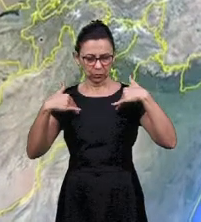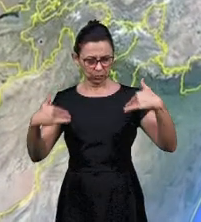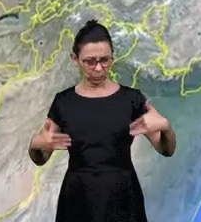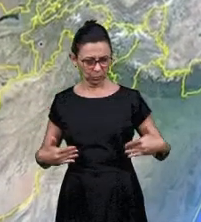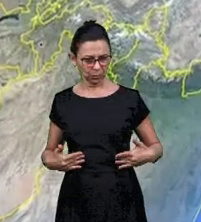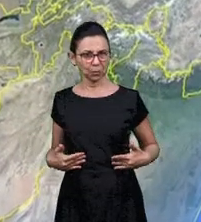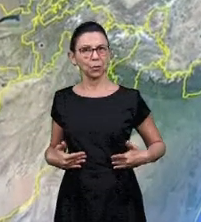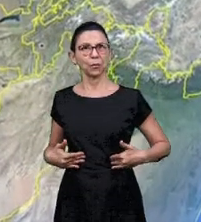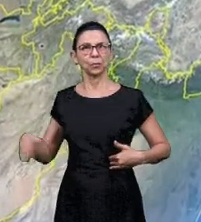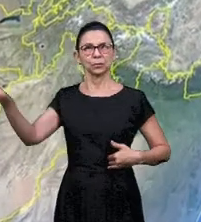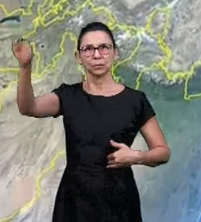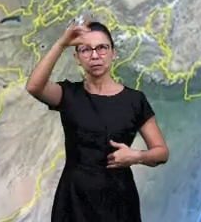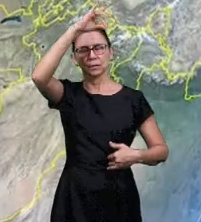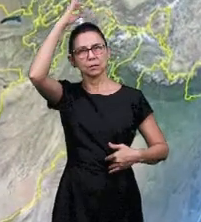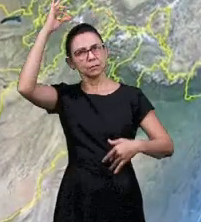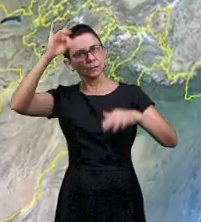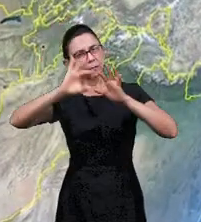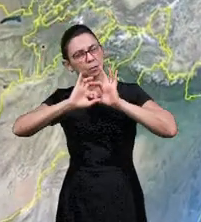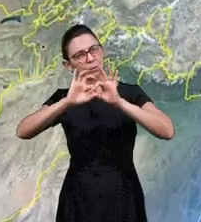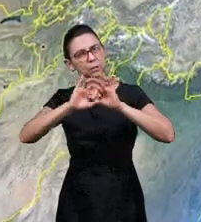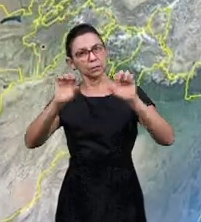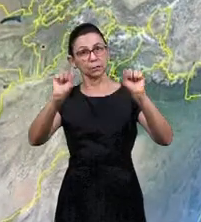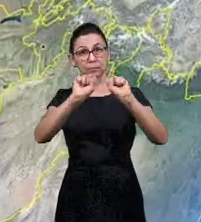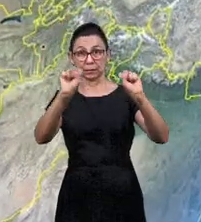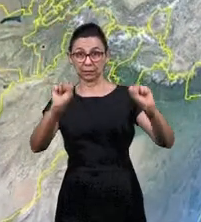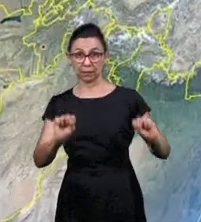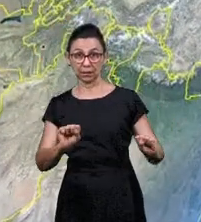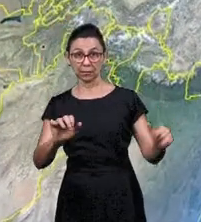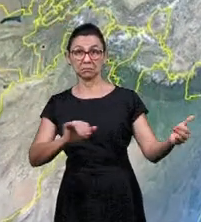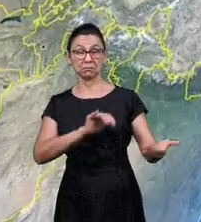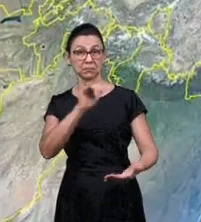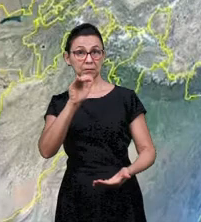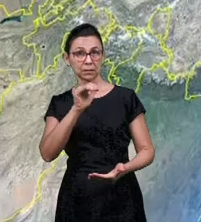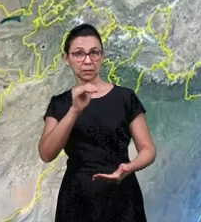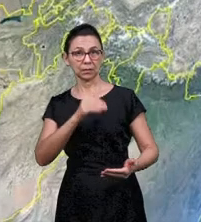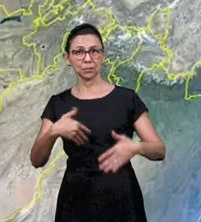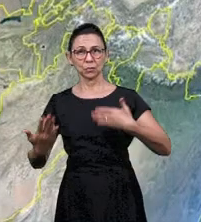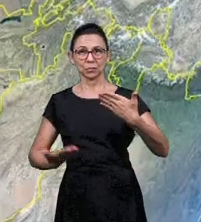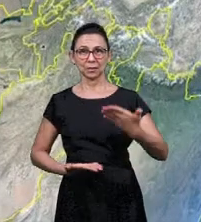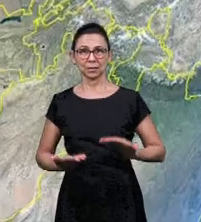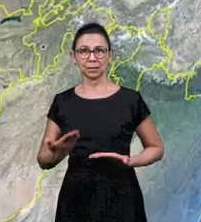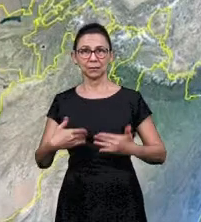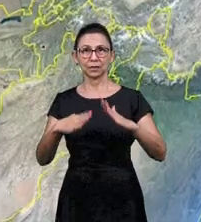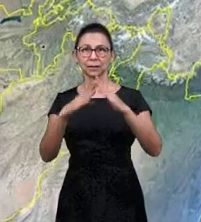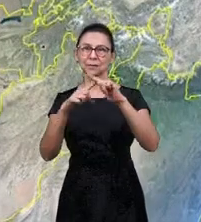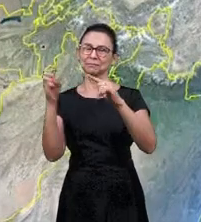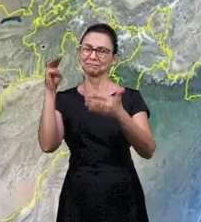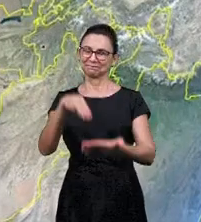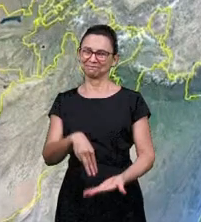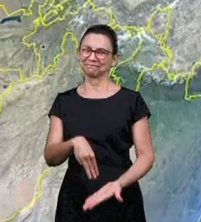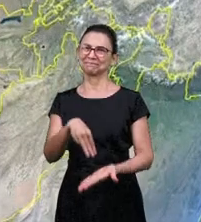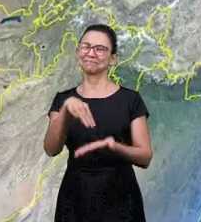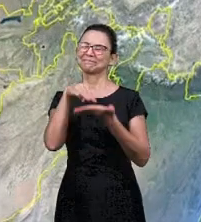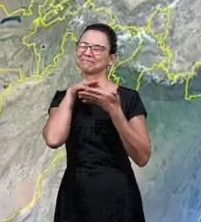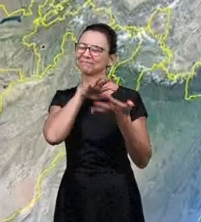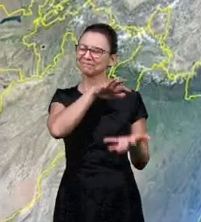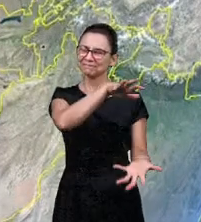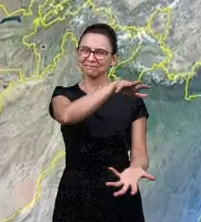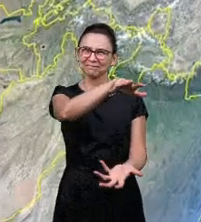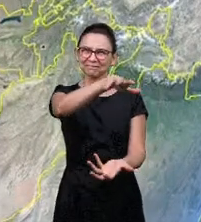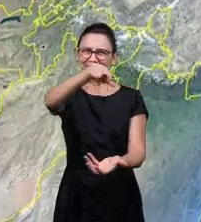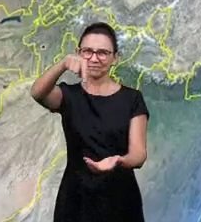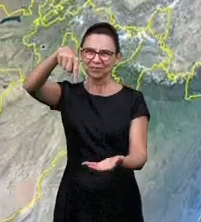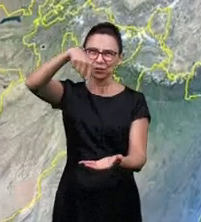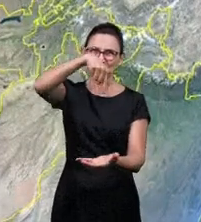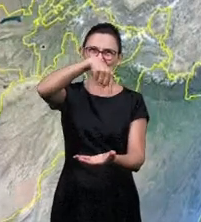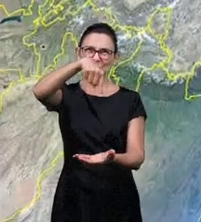même esprit. À travers le système de transmission, les membres de l'Église chrétienne Maranatha de toute la planète